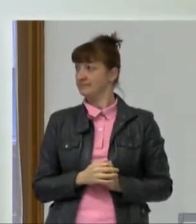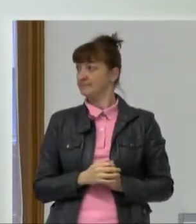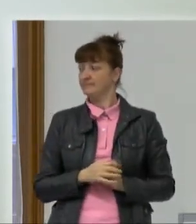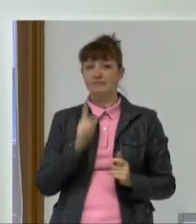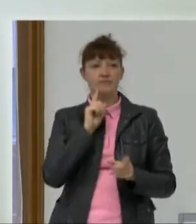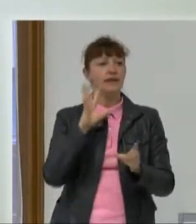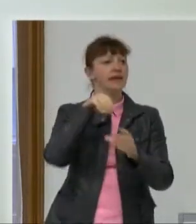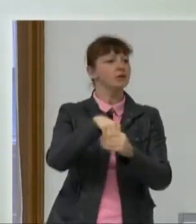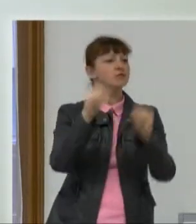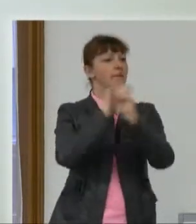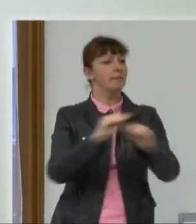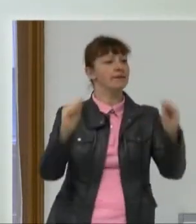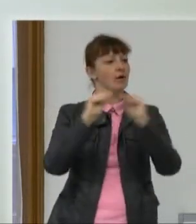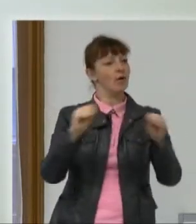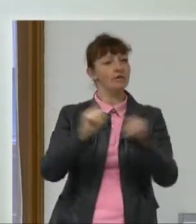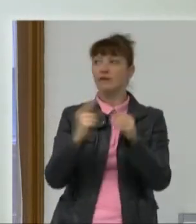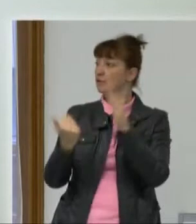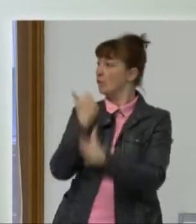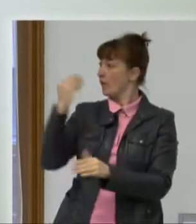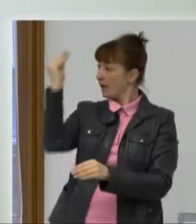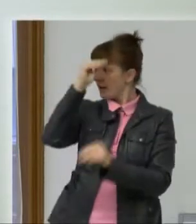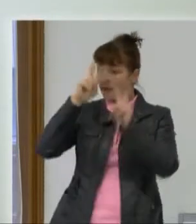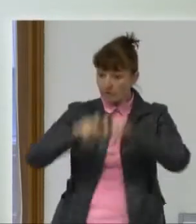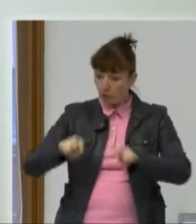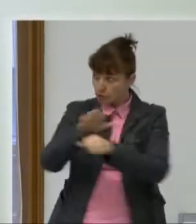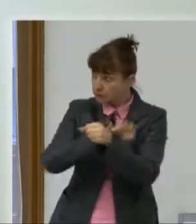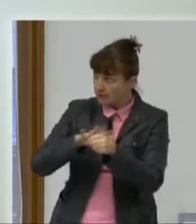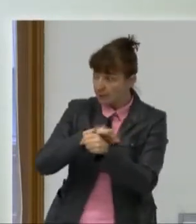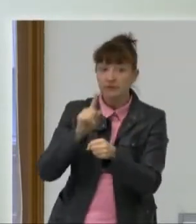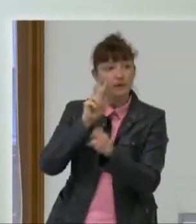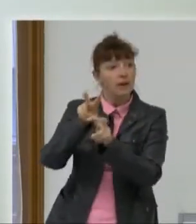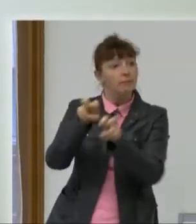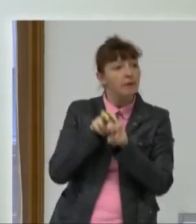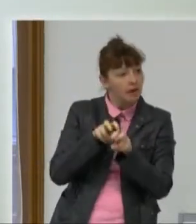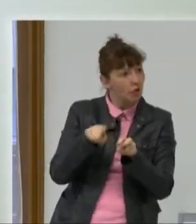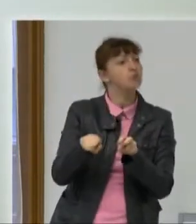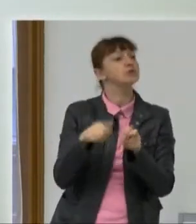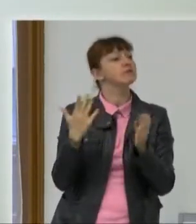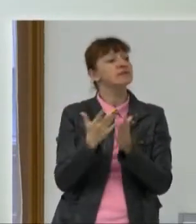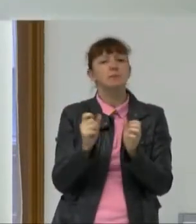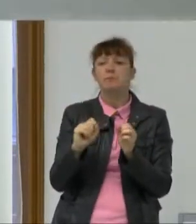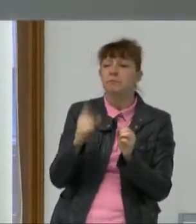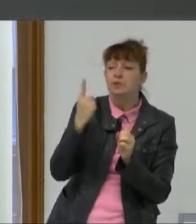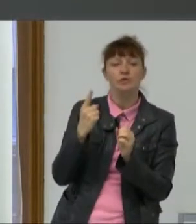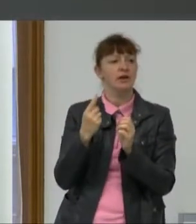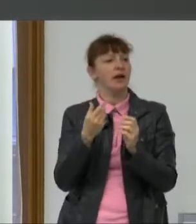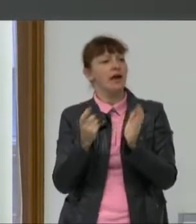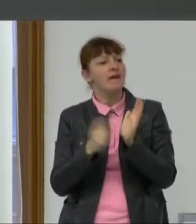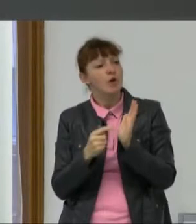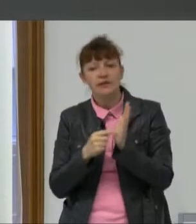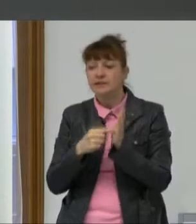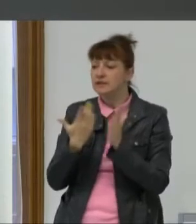Und inklusive Pädagogik als neues Lehr- und Forschungsgebiet berücksichtigt eben insbesondere die pädagogischen Erfordernisse von Kindern und Jugendlichen